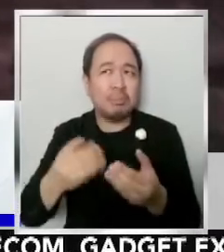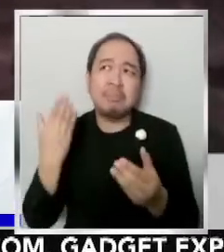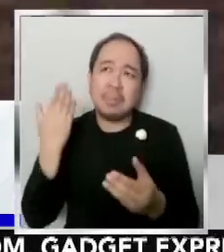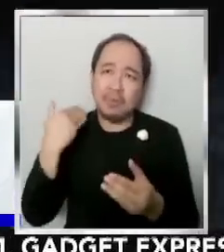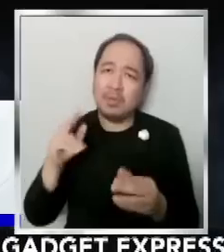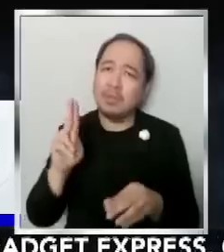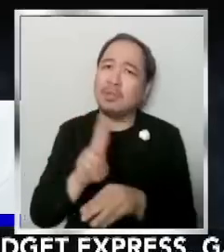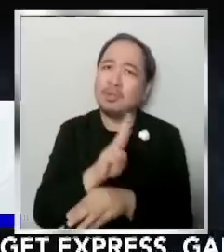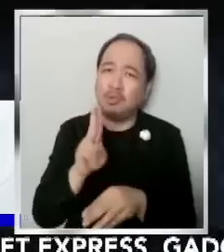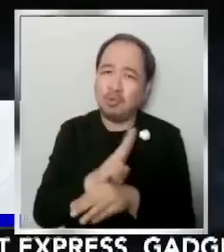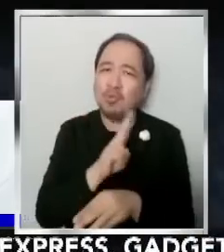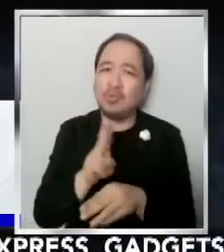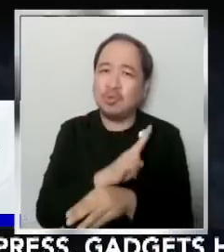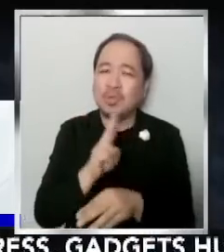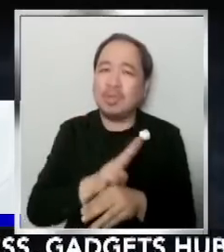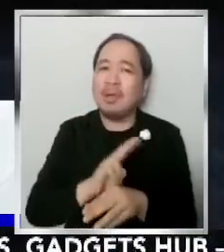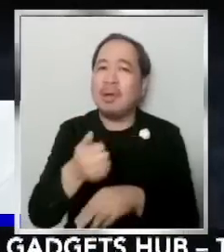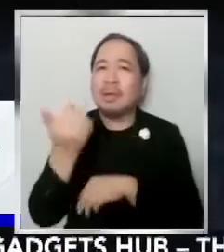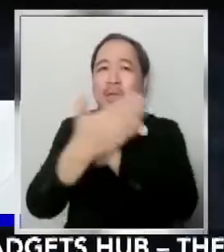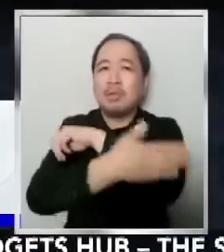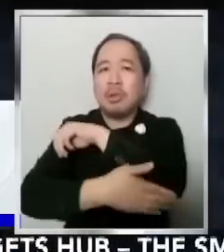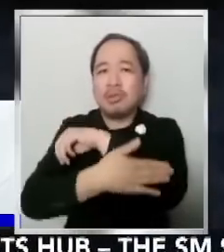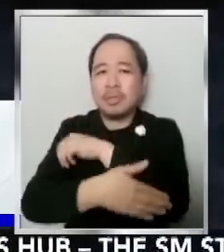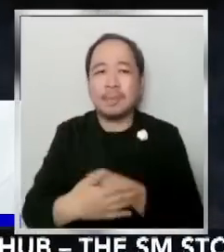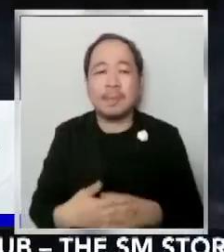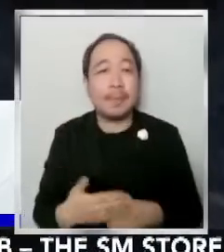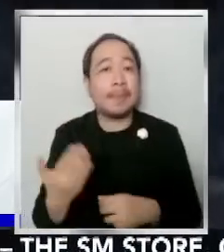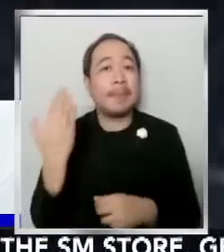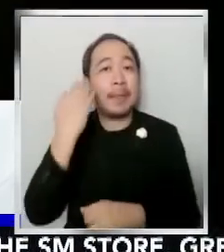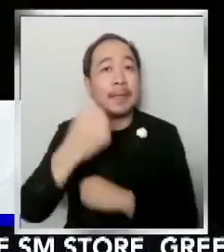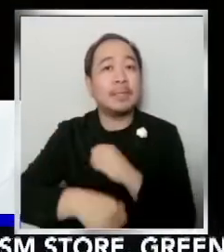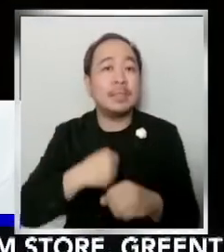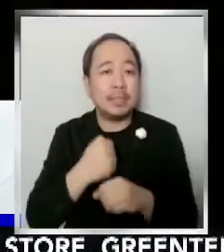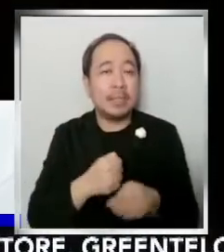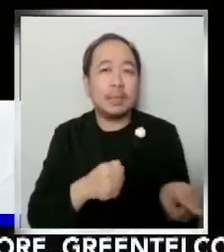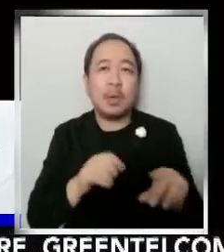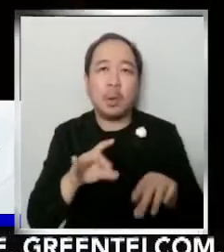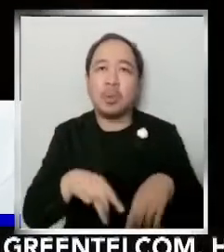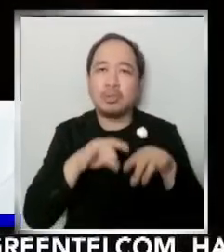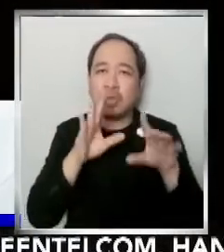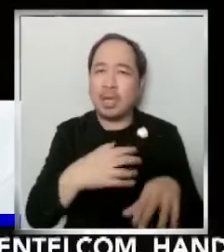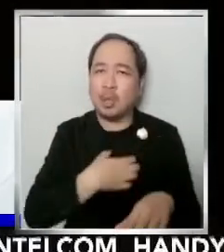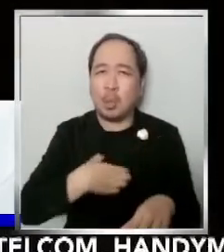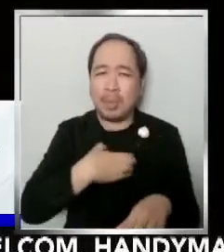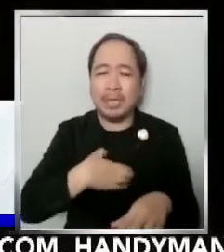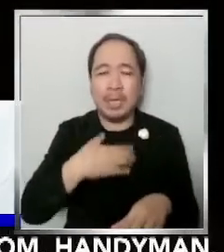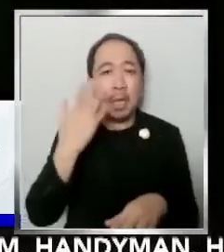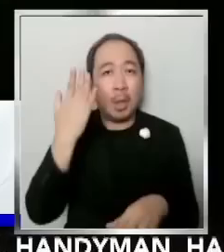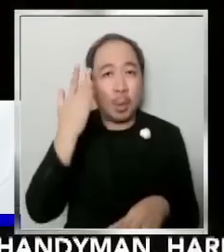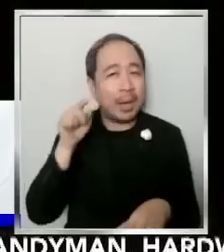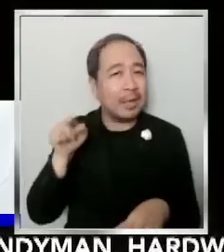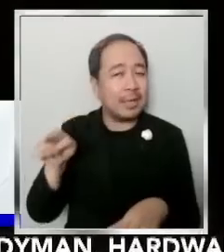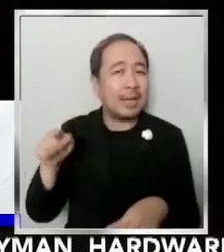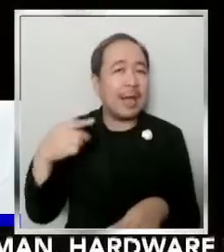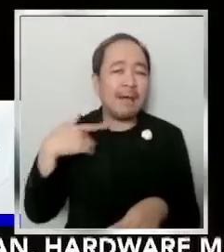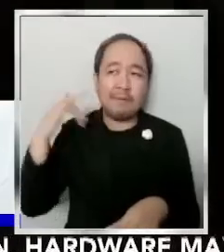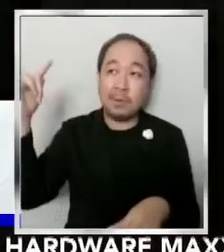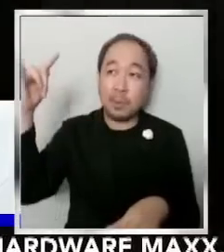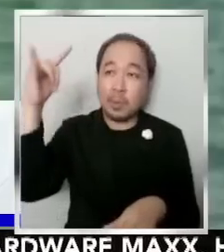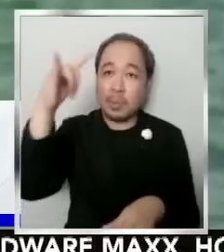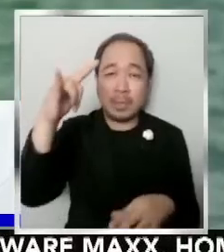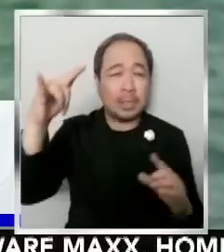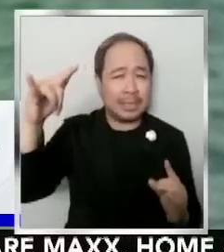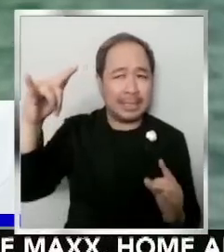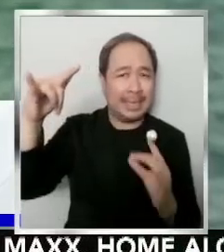bansa. Noong nakaraang taon, nagreklamo rin ang Australia ng sinagan ng kanilang surveillance aircraft ng laser katulad